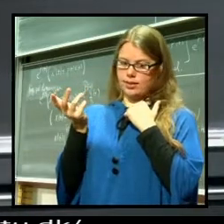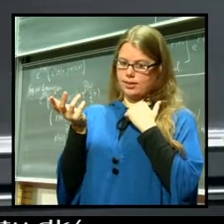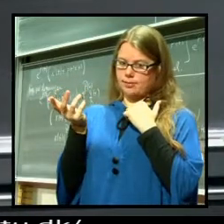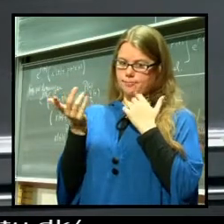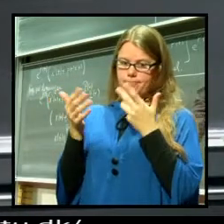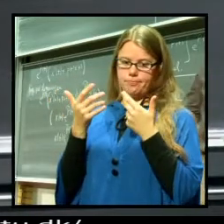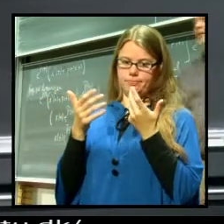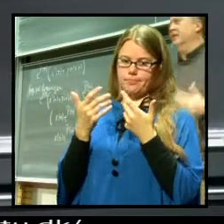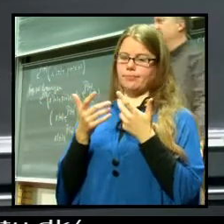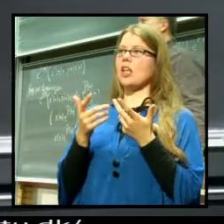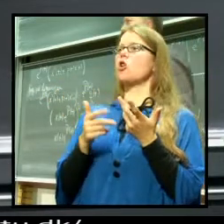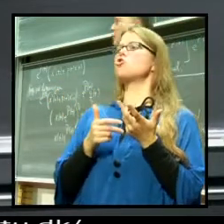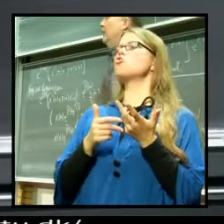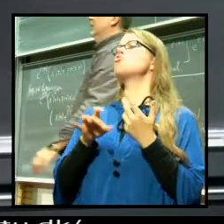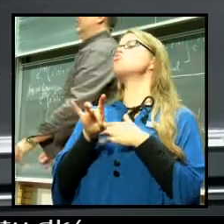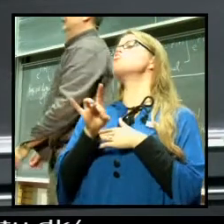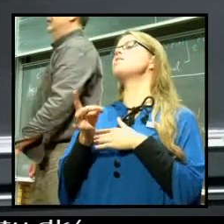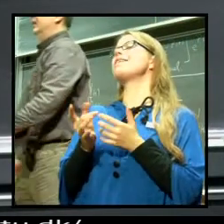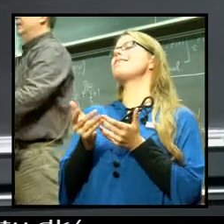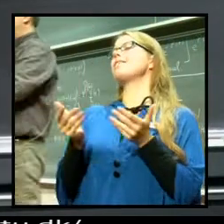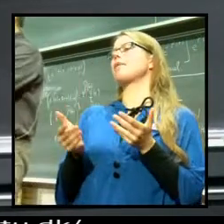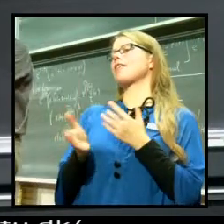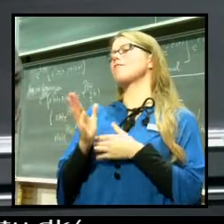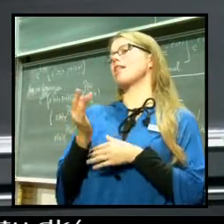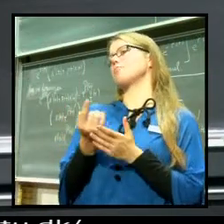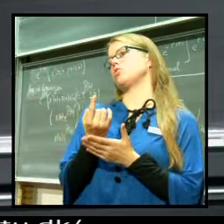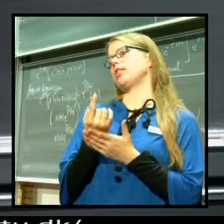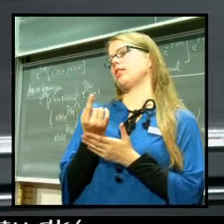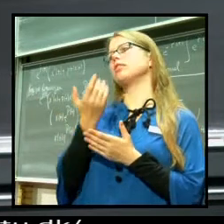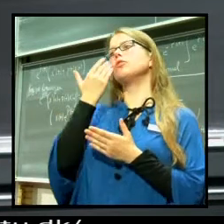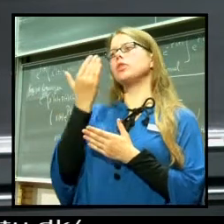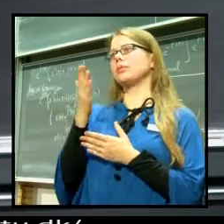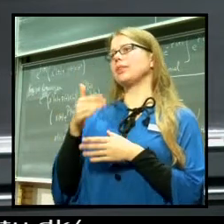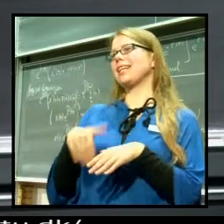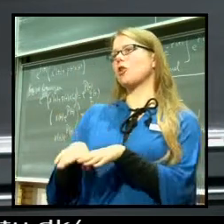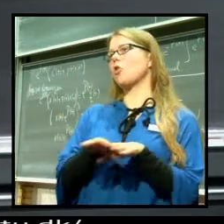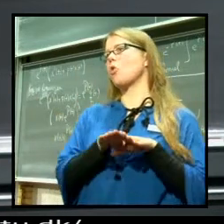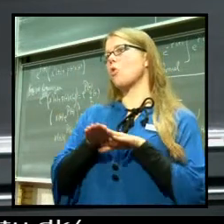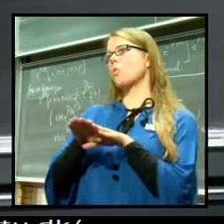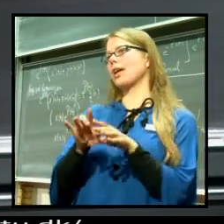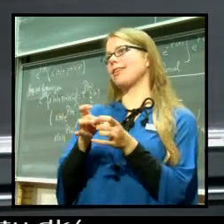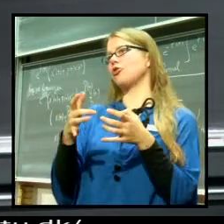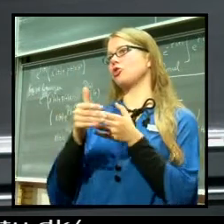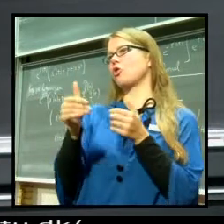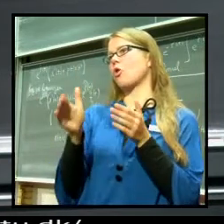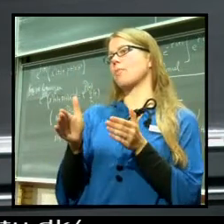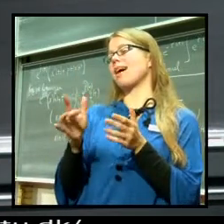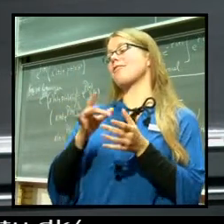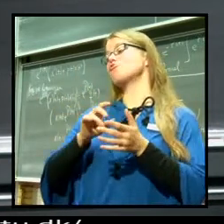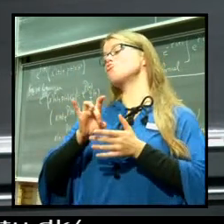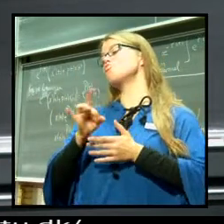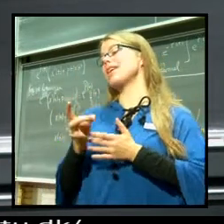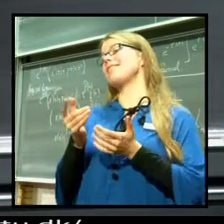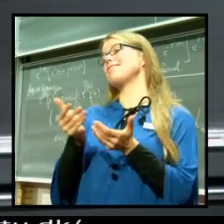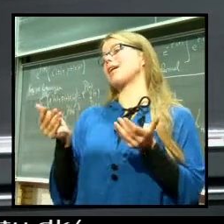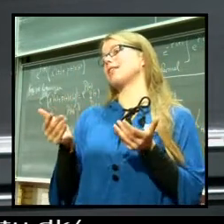hvad skal man sige, uendelig mange valgmuligheder, fordi det homogene løsningsrum der har uendelig mange funktioner i sig